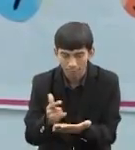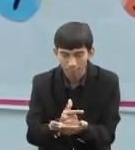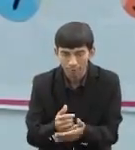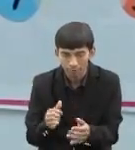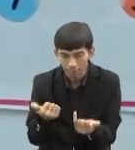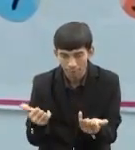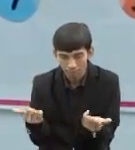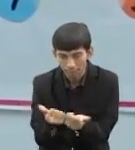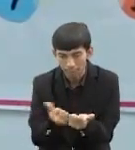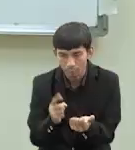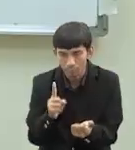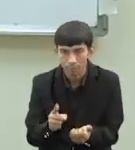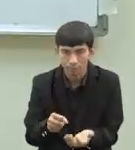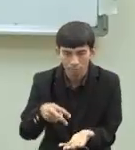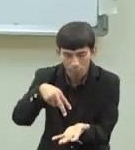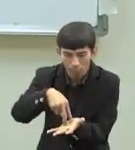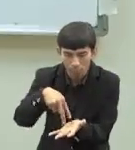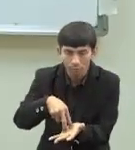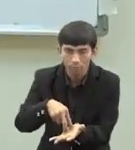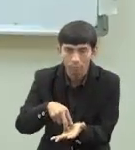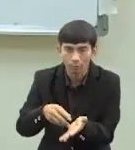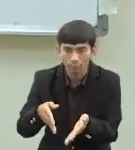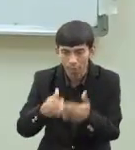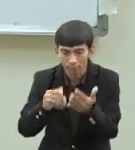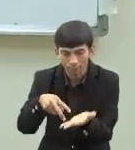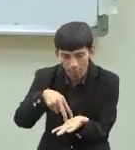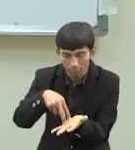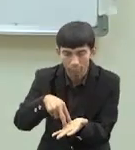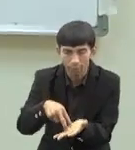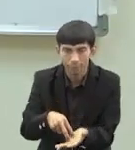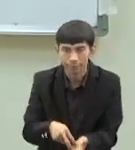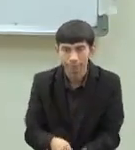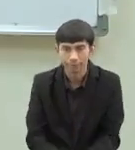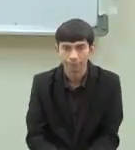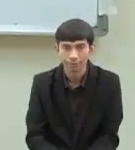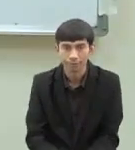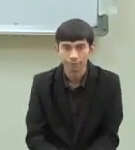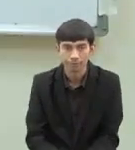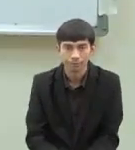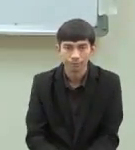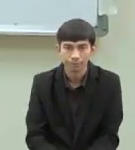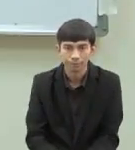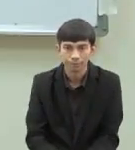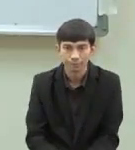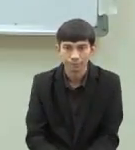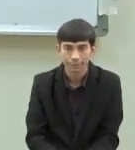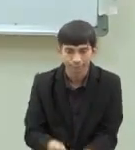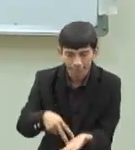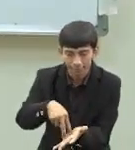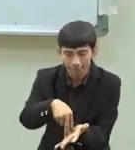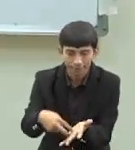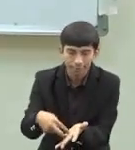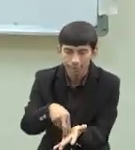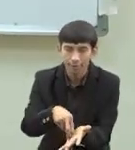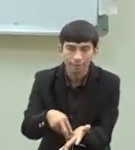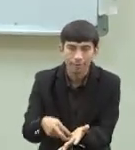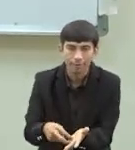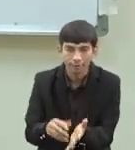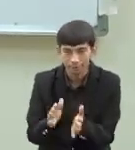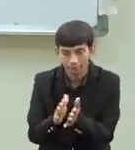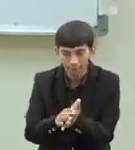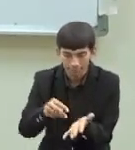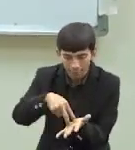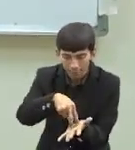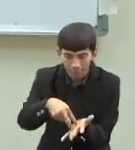chọn mày riêng linh là bay mười mình này cụ ta còn anh ngược chờ tiền máu nó con á chà ngày muốn cứ dân ban lên đồng bài anh cắt chồng kè mày nè